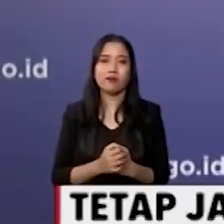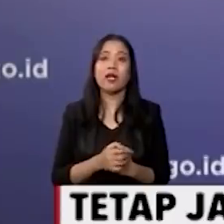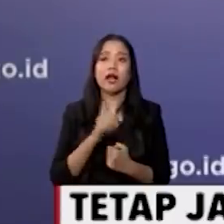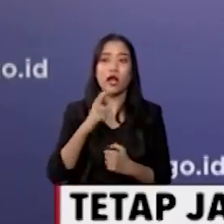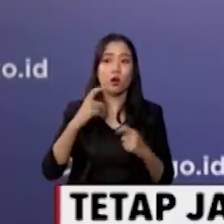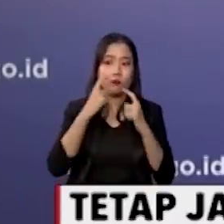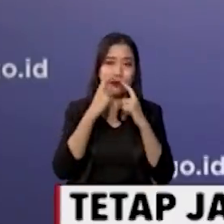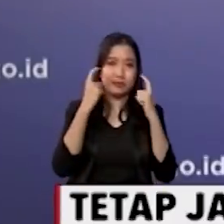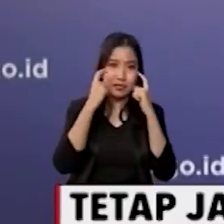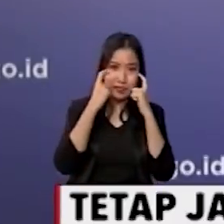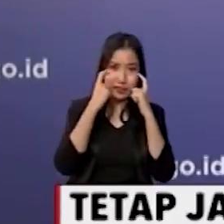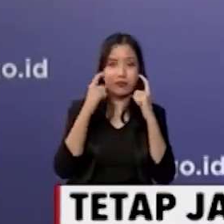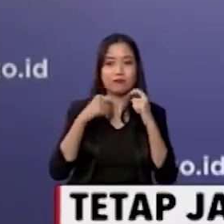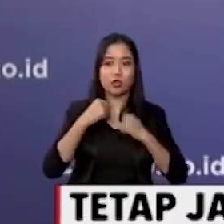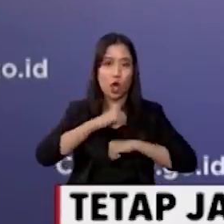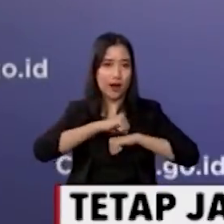menggunakan masker ketika berolahraga.